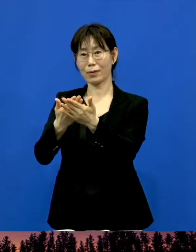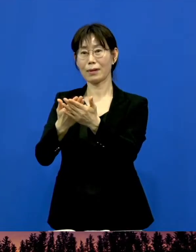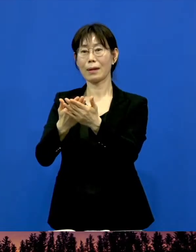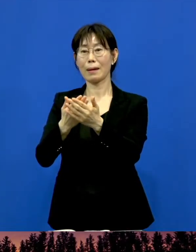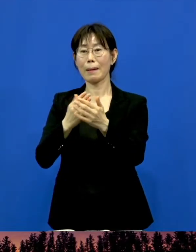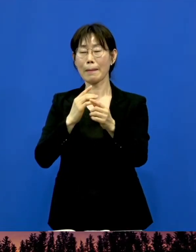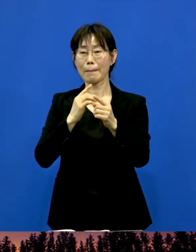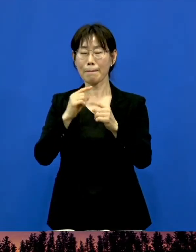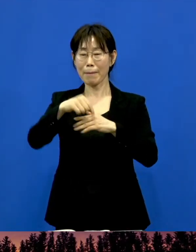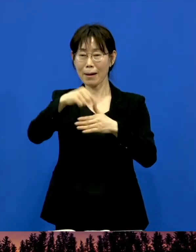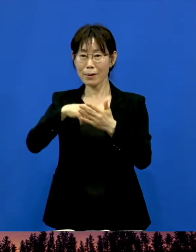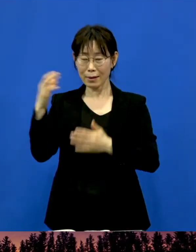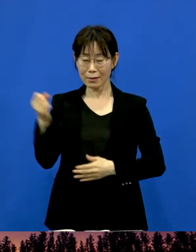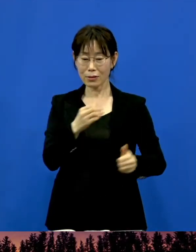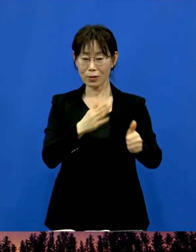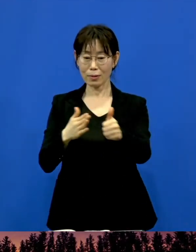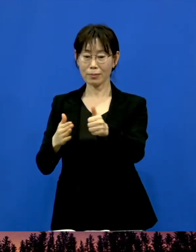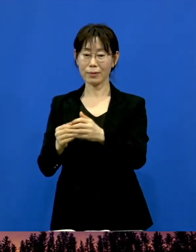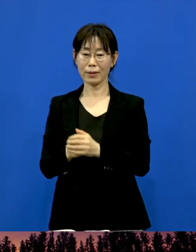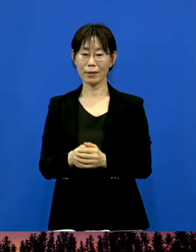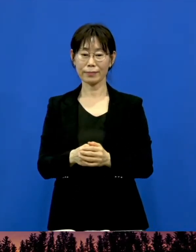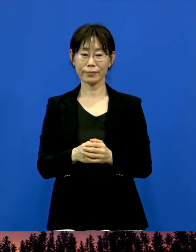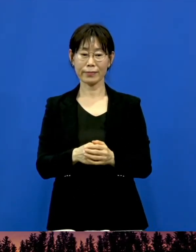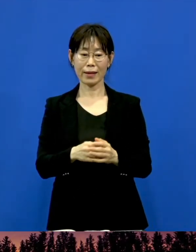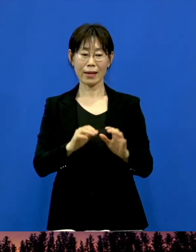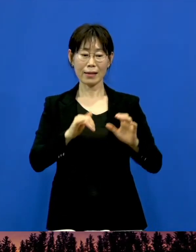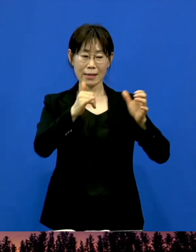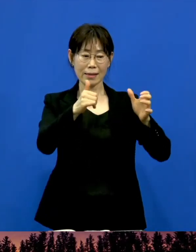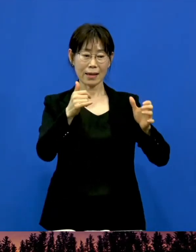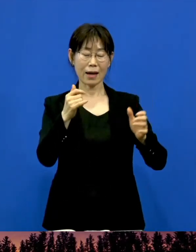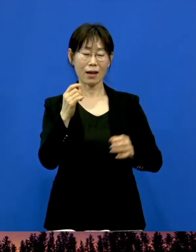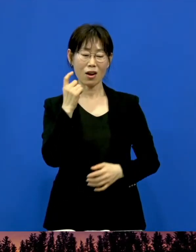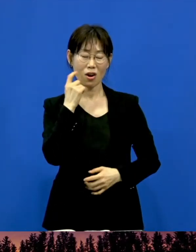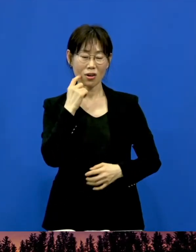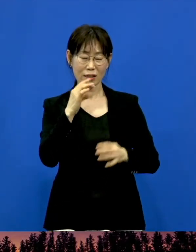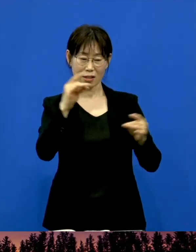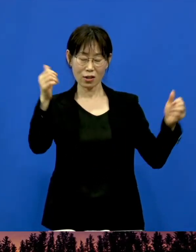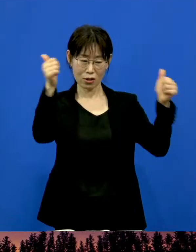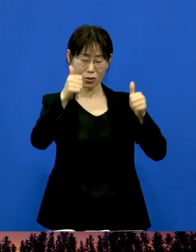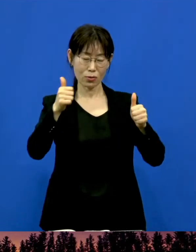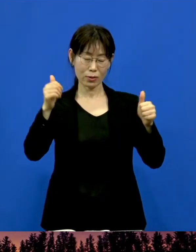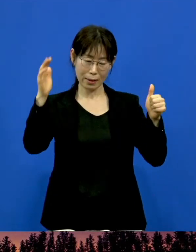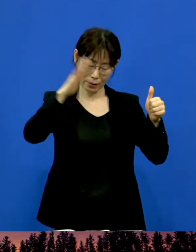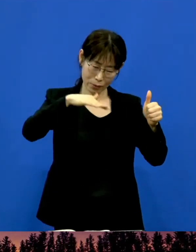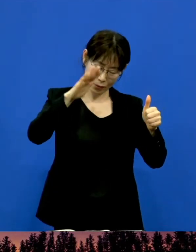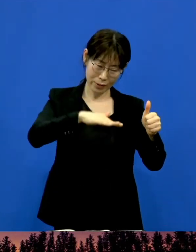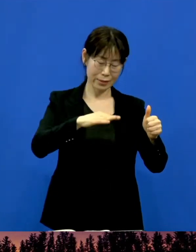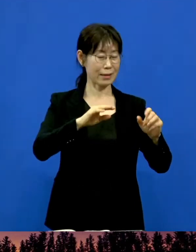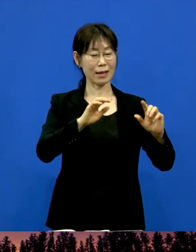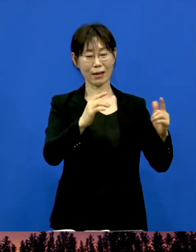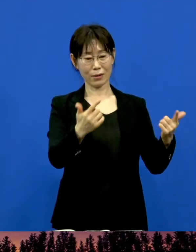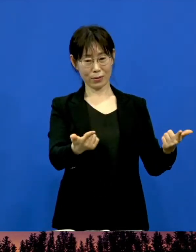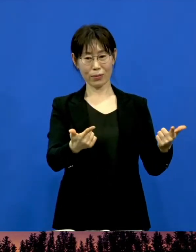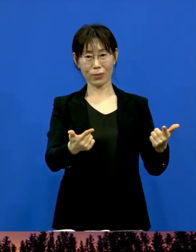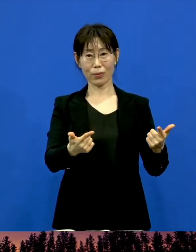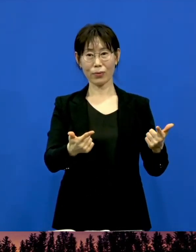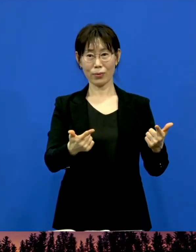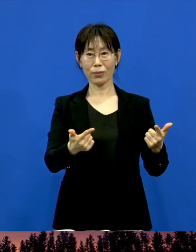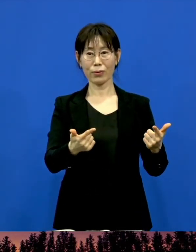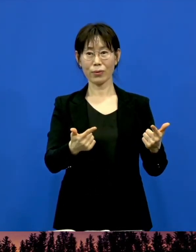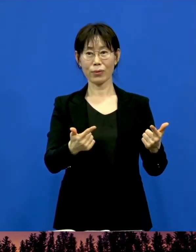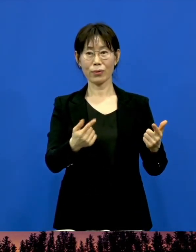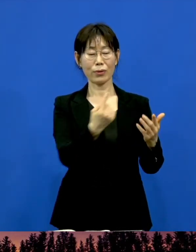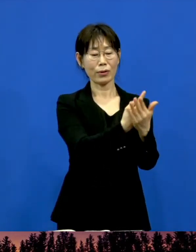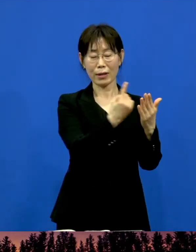우상을 숨기지 않겠습니다. 속지 않겠습니다. 여러분들이 복잡해진 삶을에서 빠져나오셔야